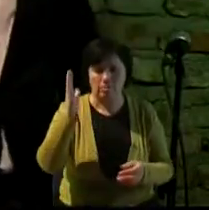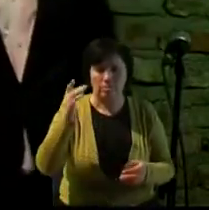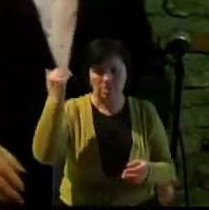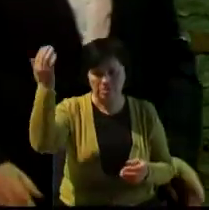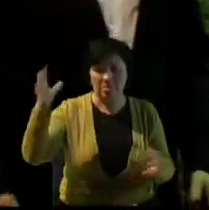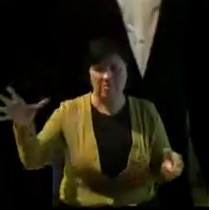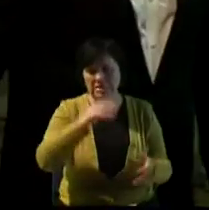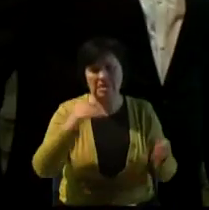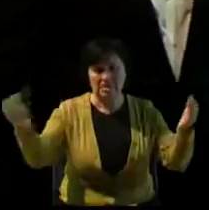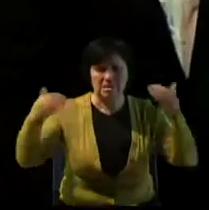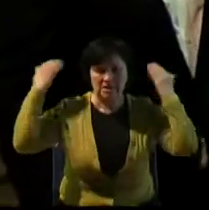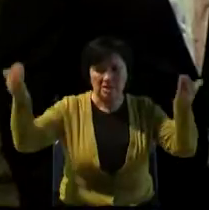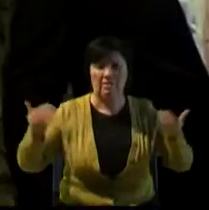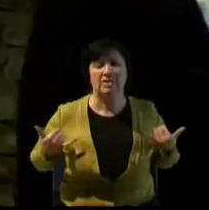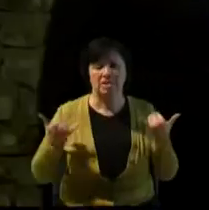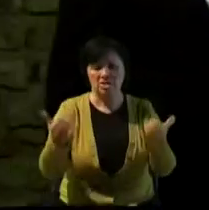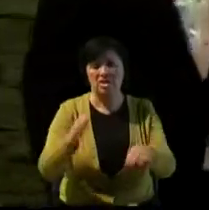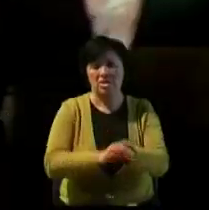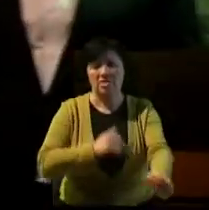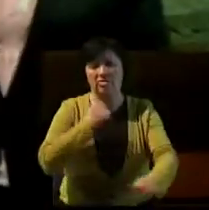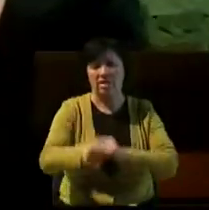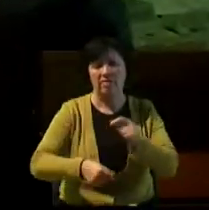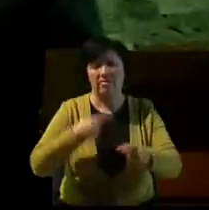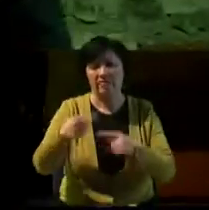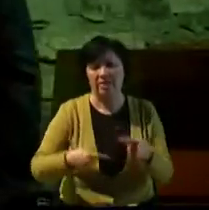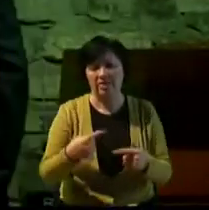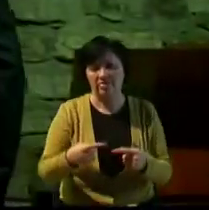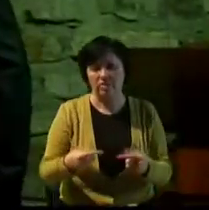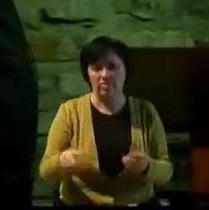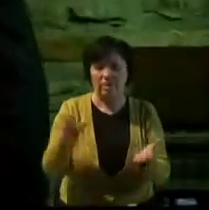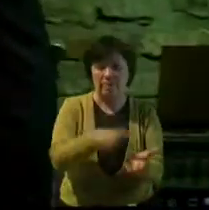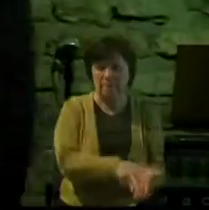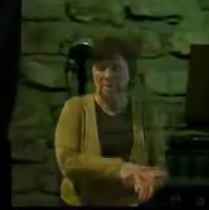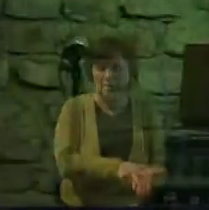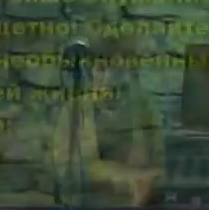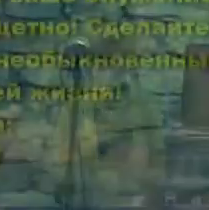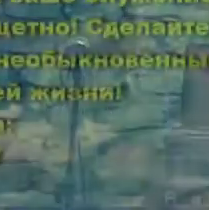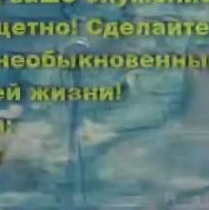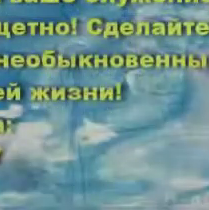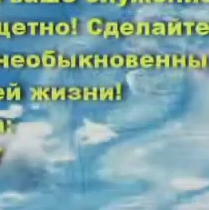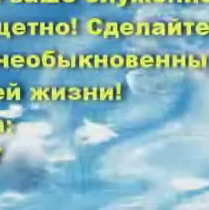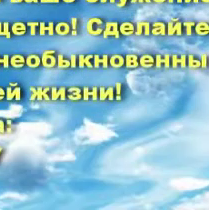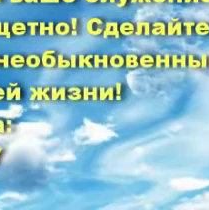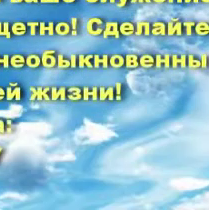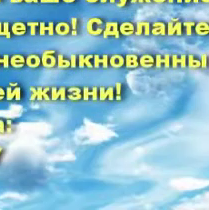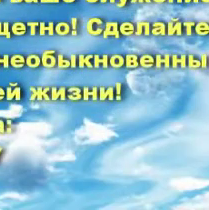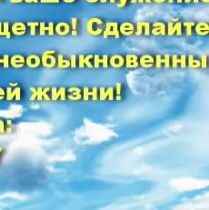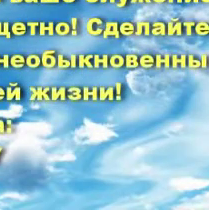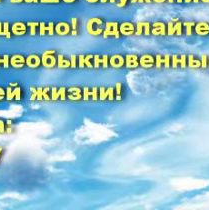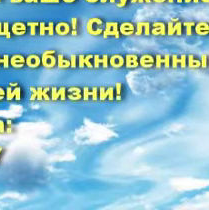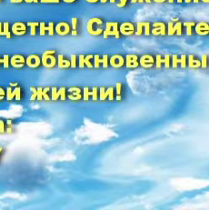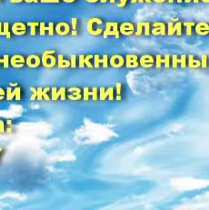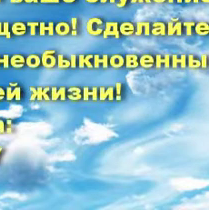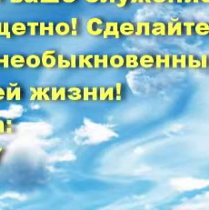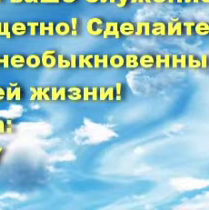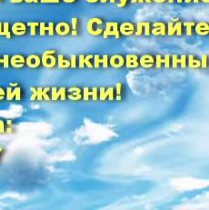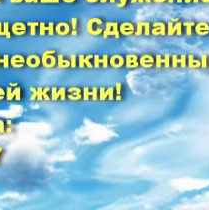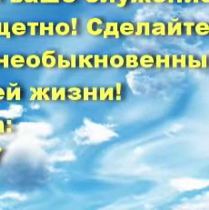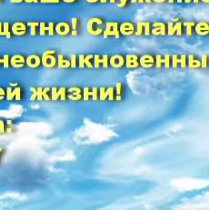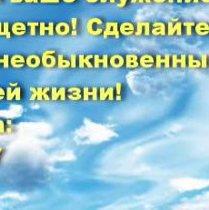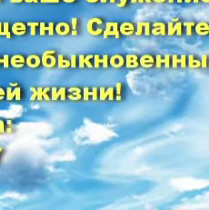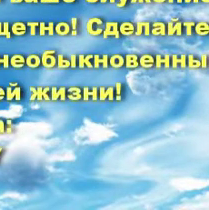всегда с нами. В радости ли, в скорби ли, в трудностях ли, в чем-то еще, Он всегда с